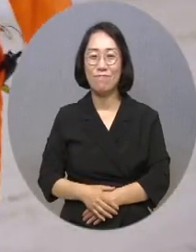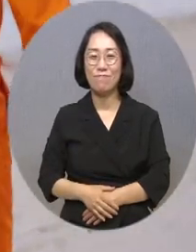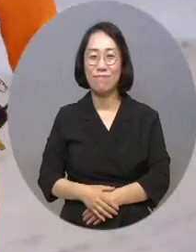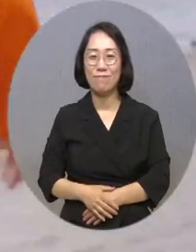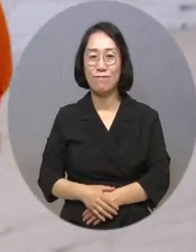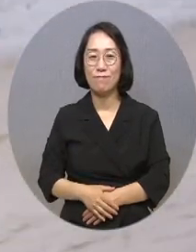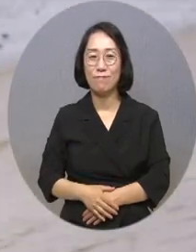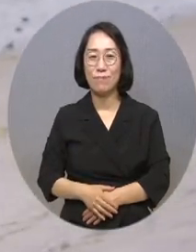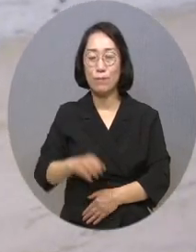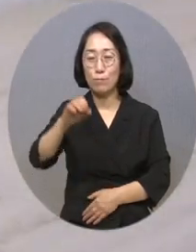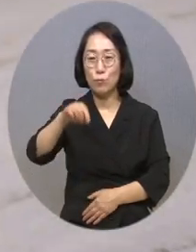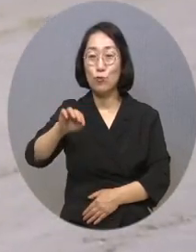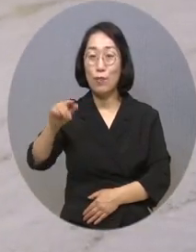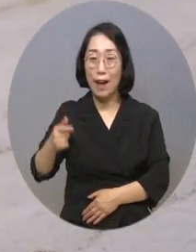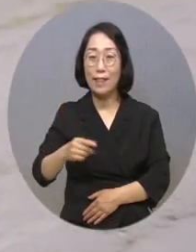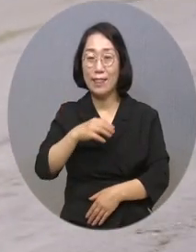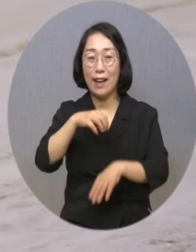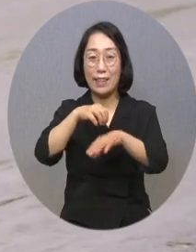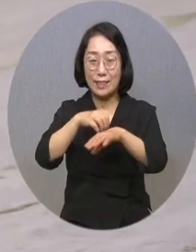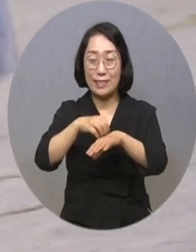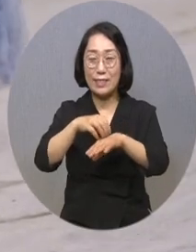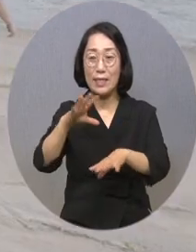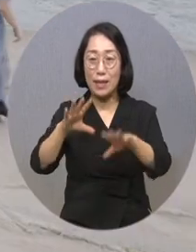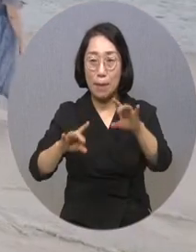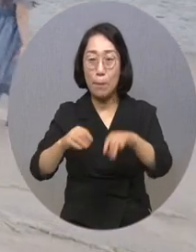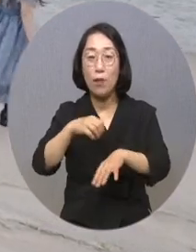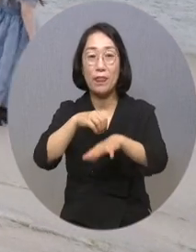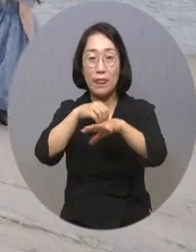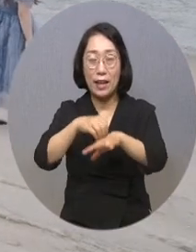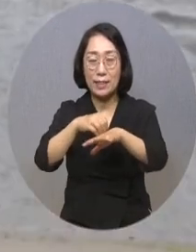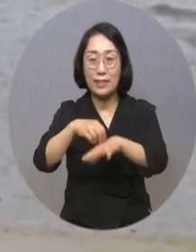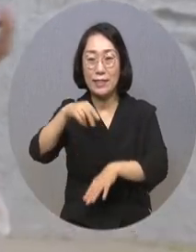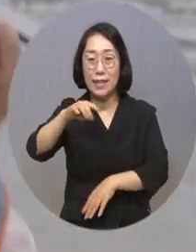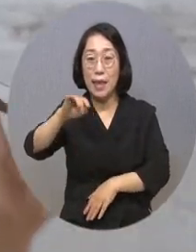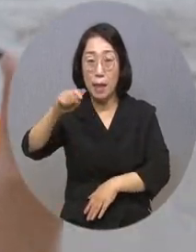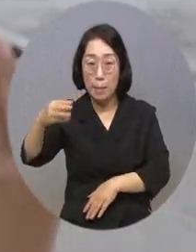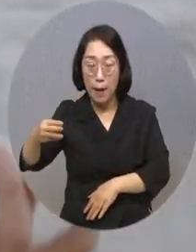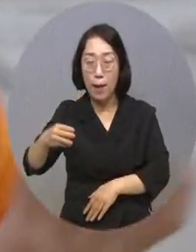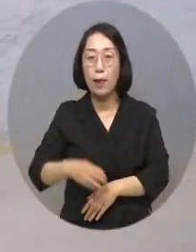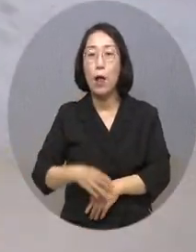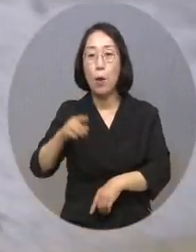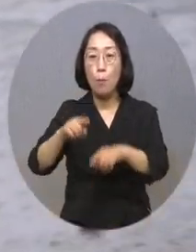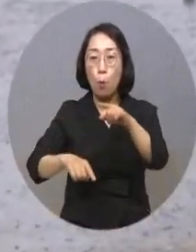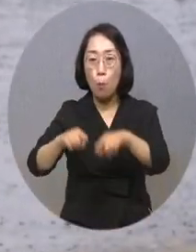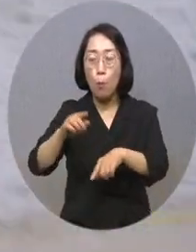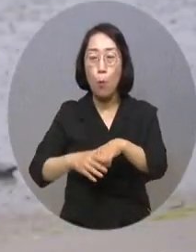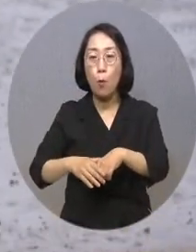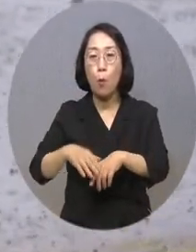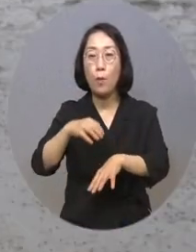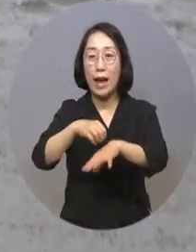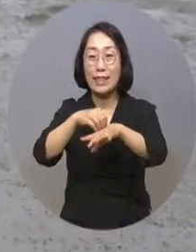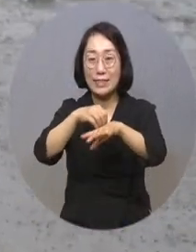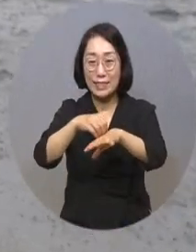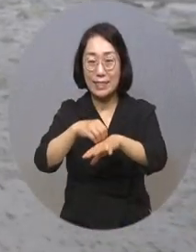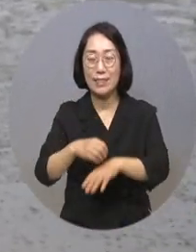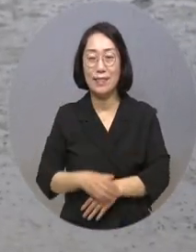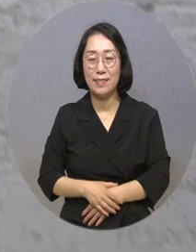무한 낙지 갯벌락지 벌락지 벌락지 세발락지 목포 낙지 지금이에요.